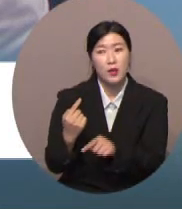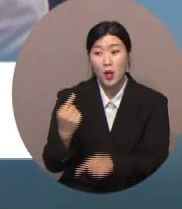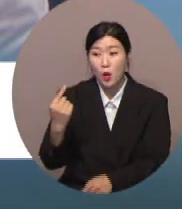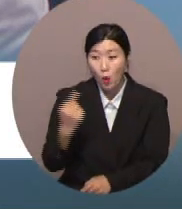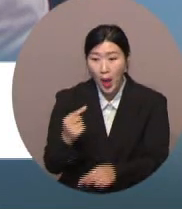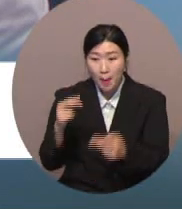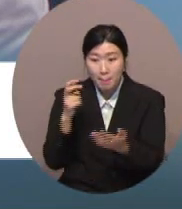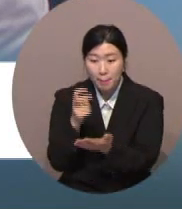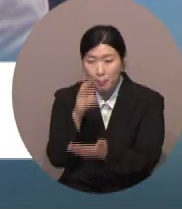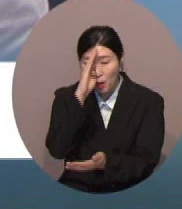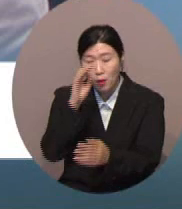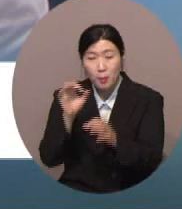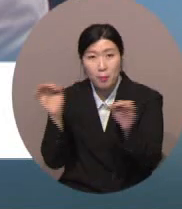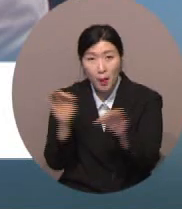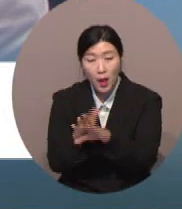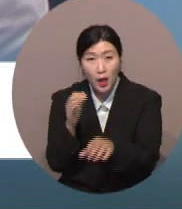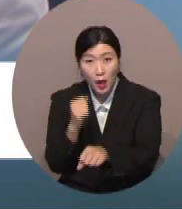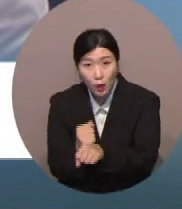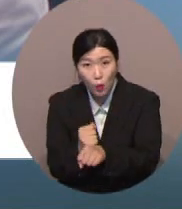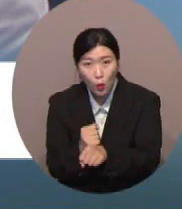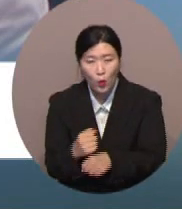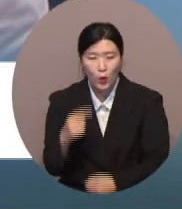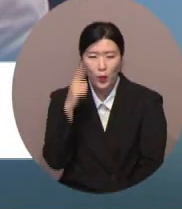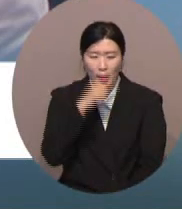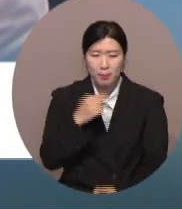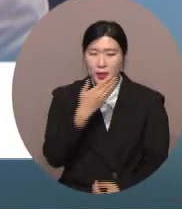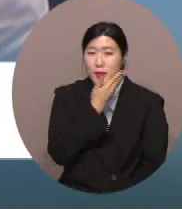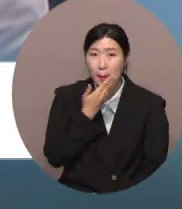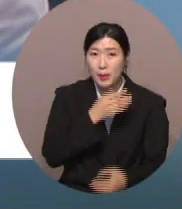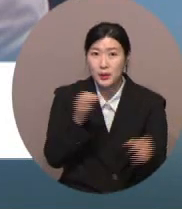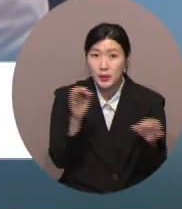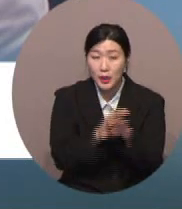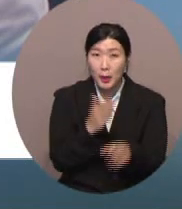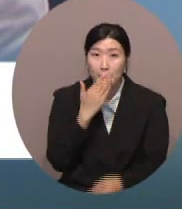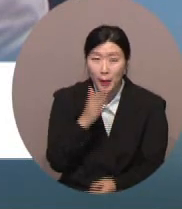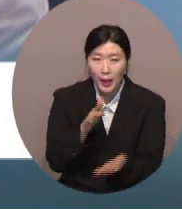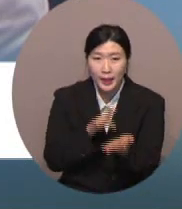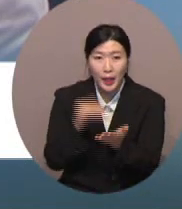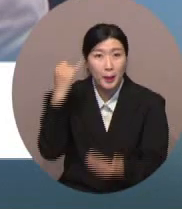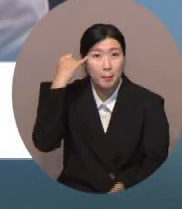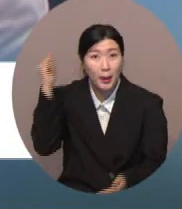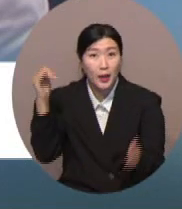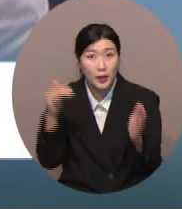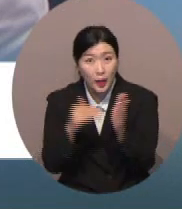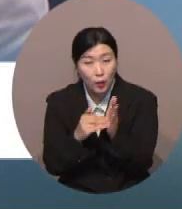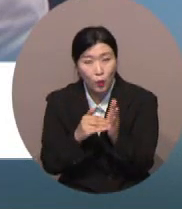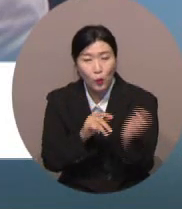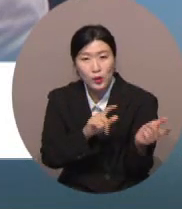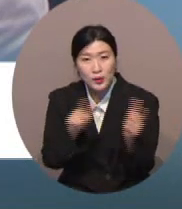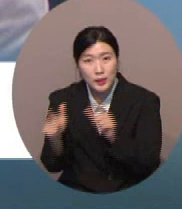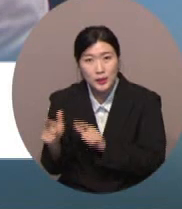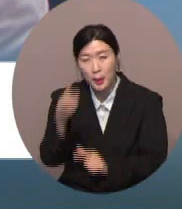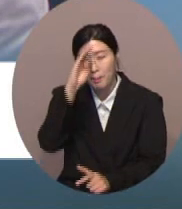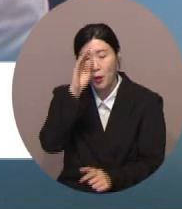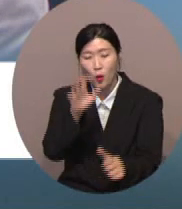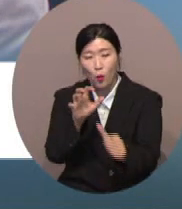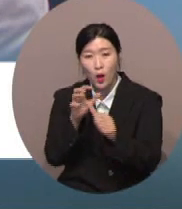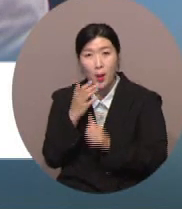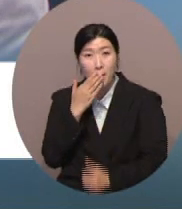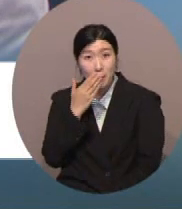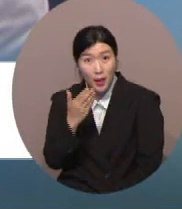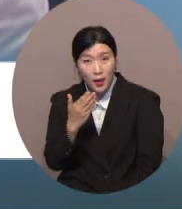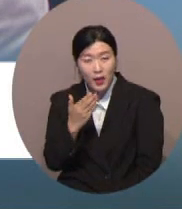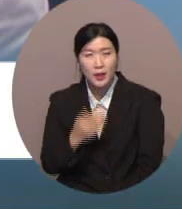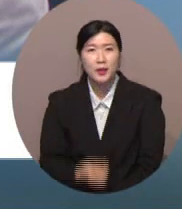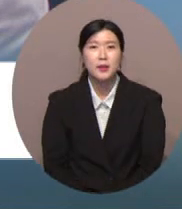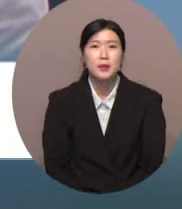없애면서 독성 단백질을 선택적으로 제거하는 치료제가 개발돼 다양한 퇴행성 뇌질환 등에 폭넓게 활용할 수 있는